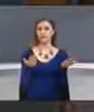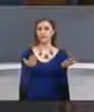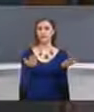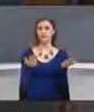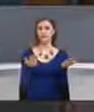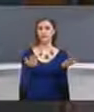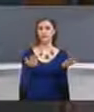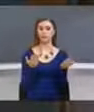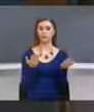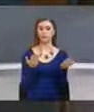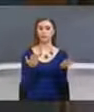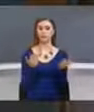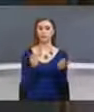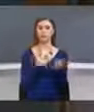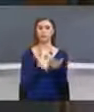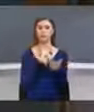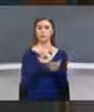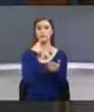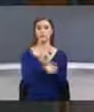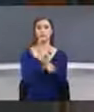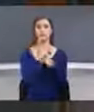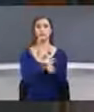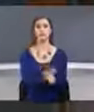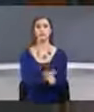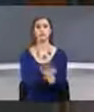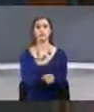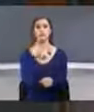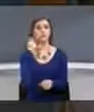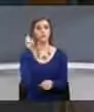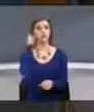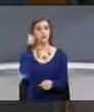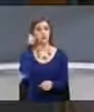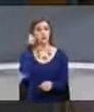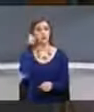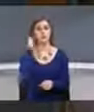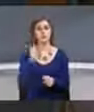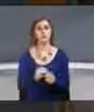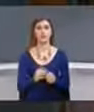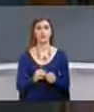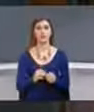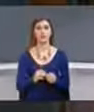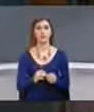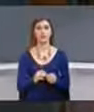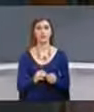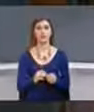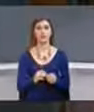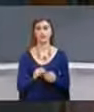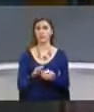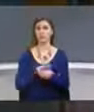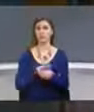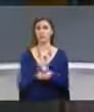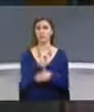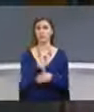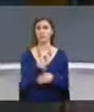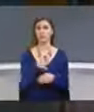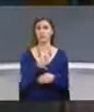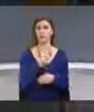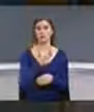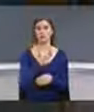në bazat gjinore është forme diskriminimit. Më falni, po kjo është një kvalifikim shumë i